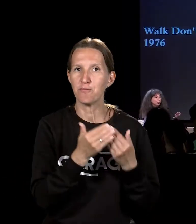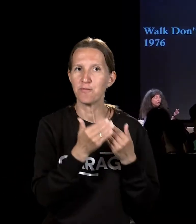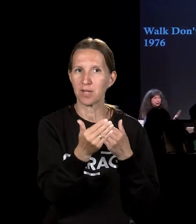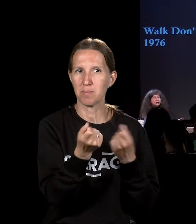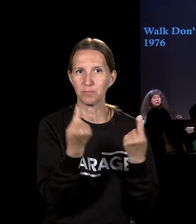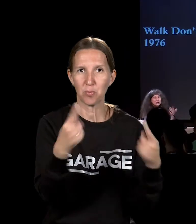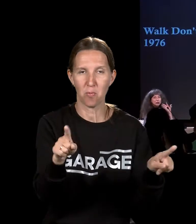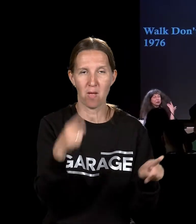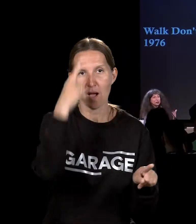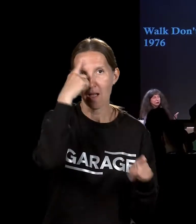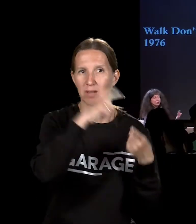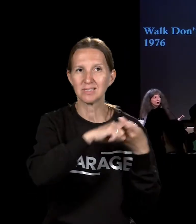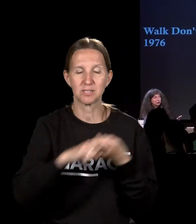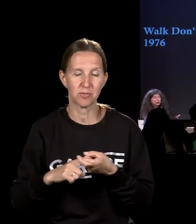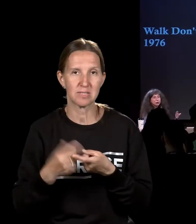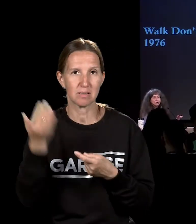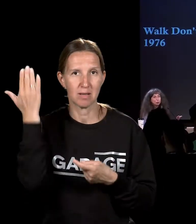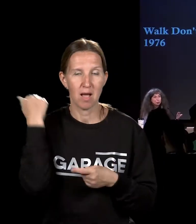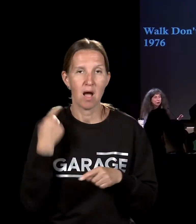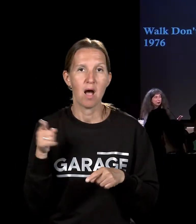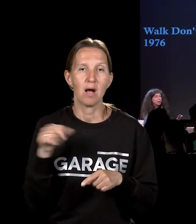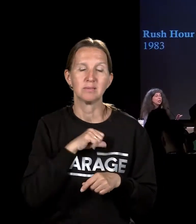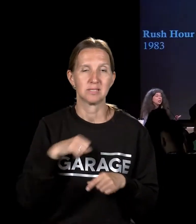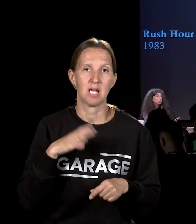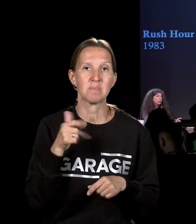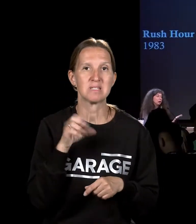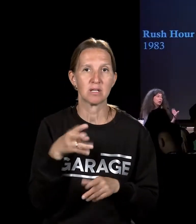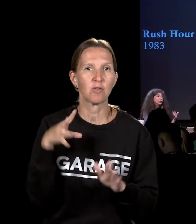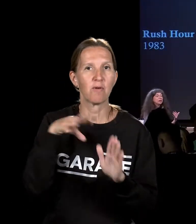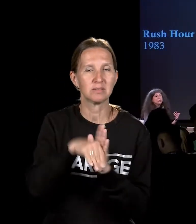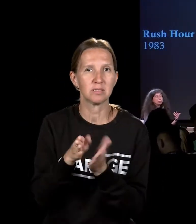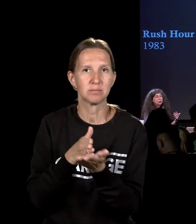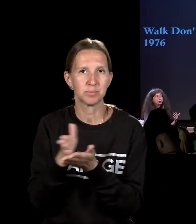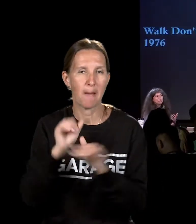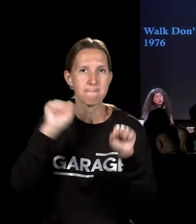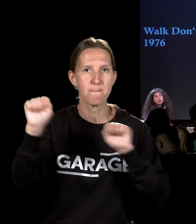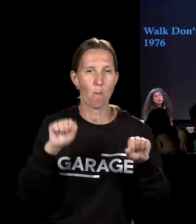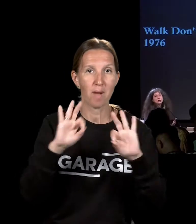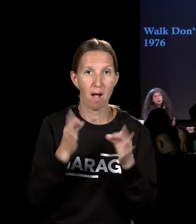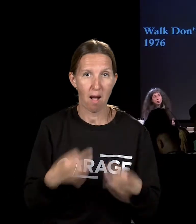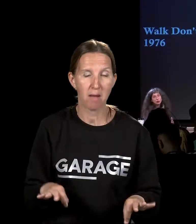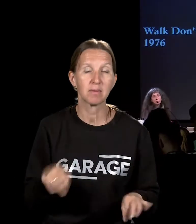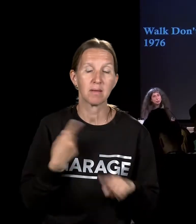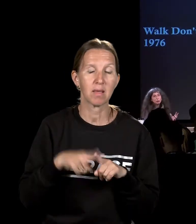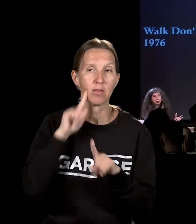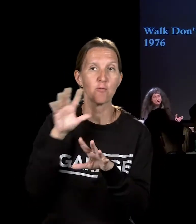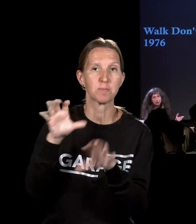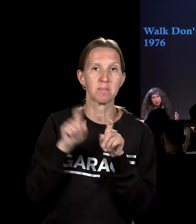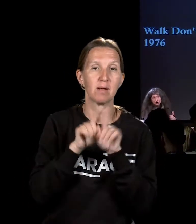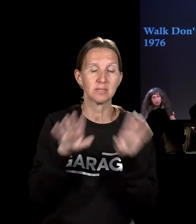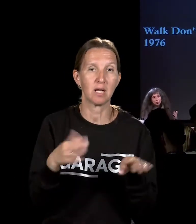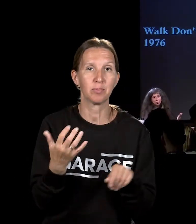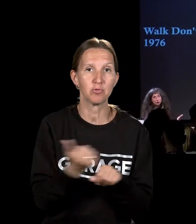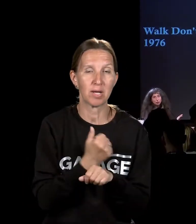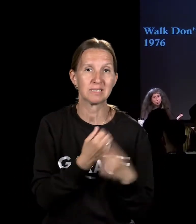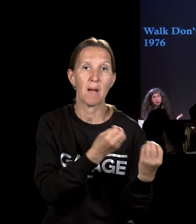и ассоциировался с Сигл, принадлежим к движению поп-арта, и в контексте поп-арта это вполне считывается, что предметы стали